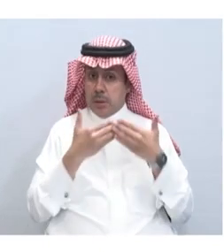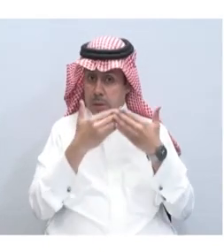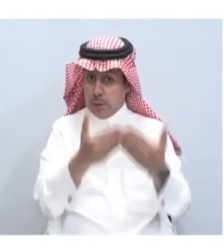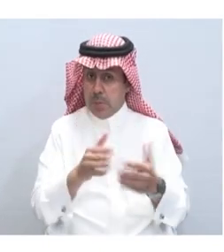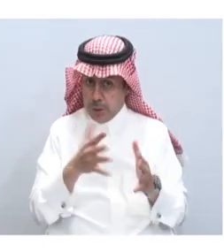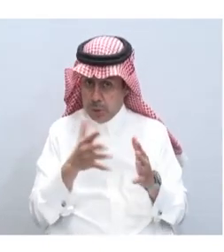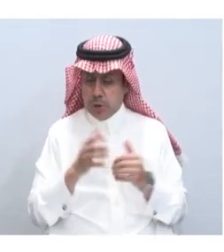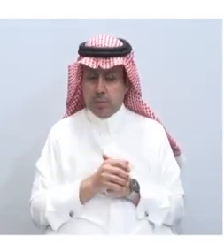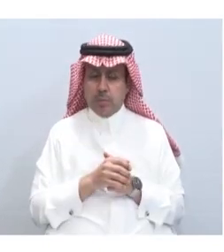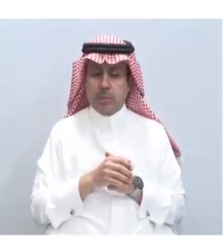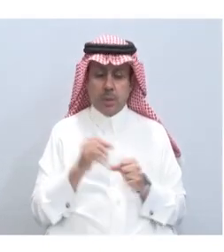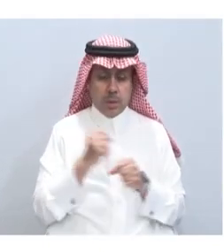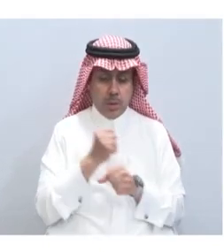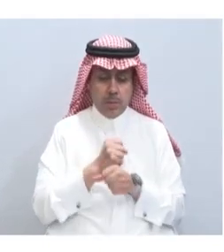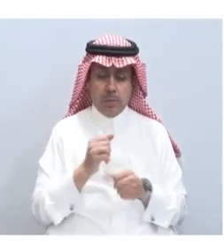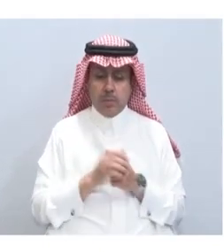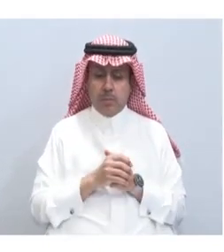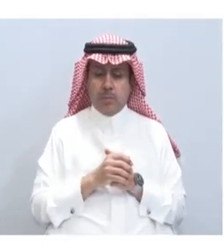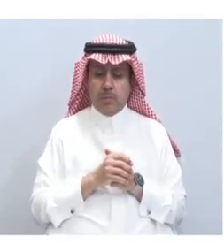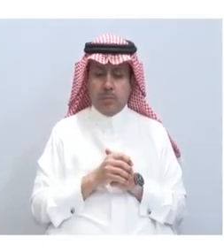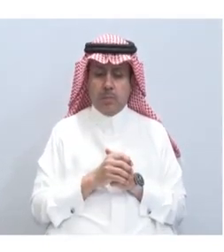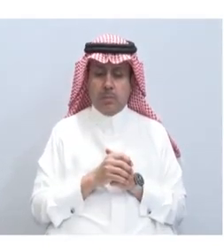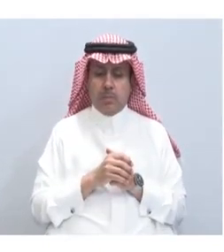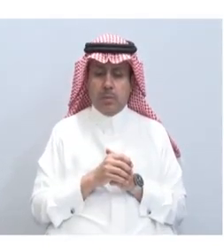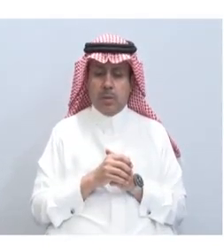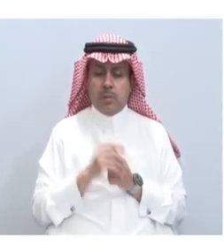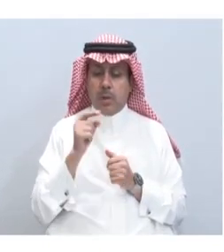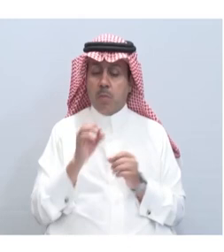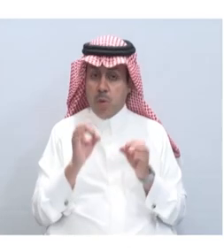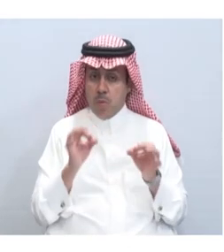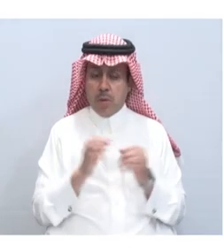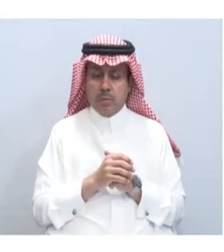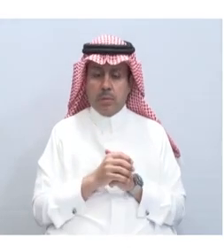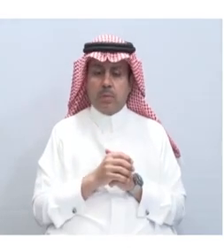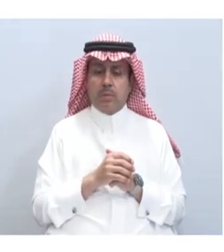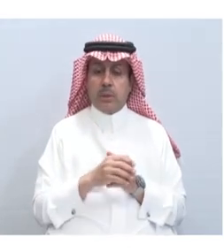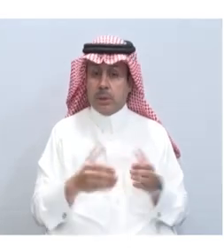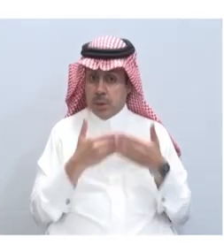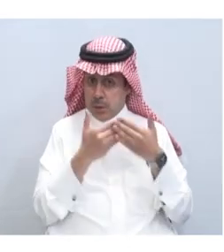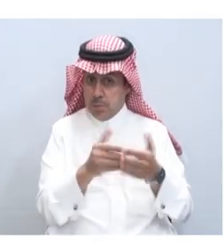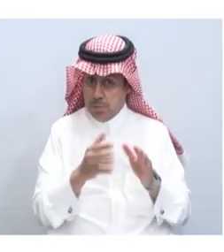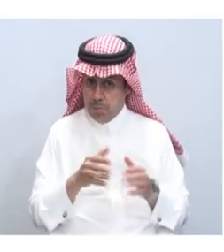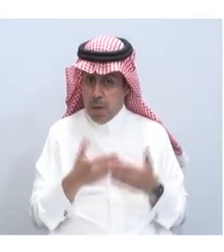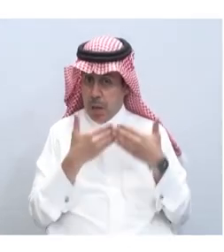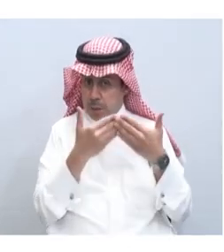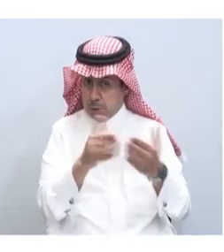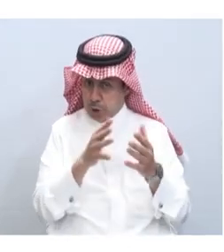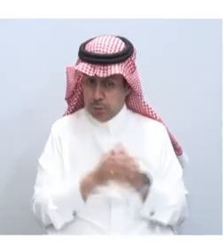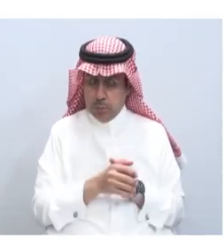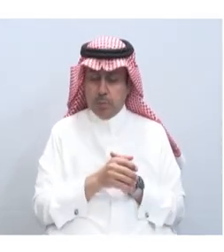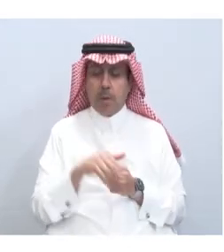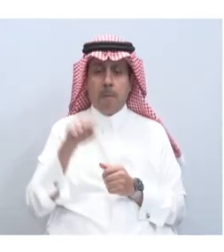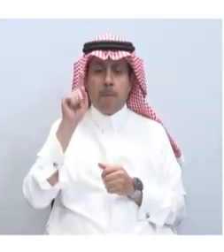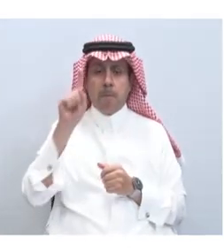ايضا باستخدام هذه التقنيه في المكتبات او مراكز المعلومات اصبح بالامكان تقديم خدمات جديده مثل خدمه البث